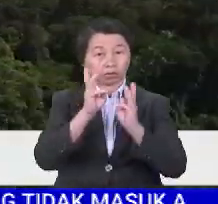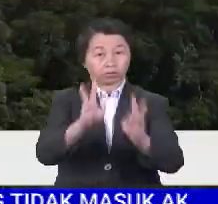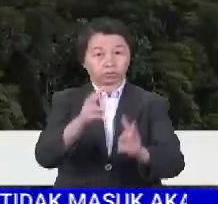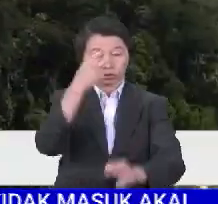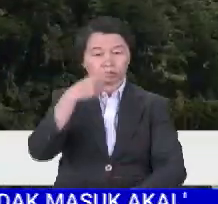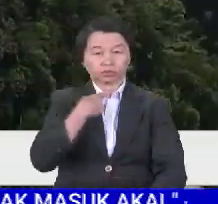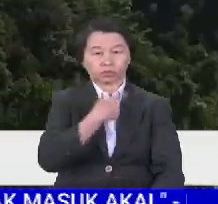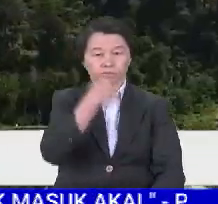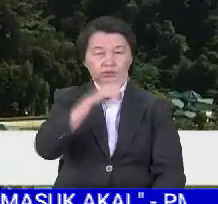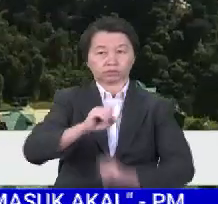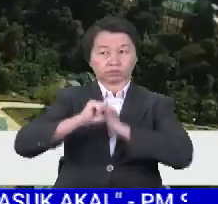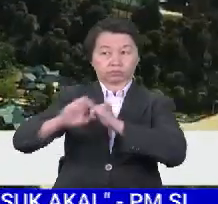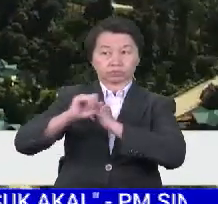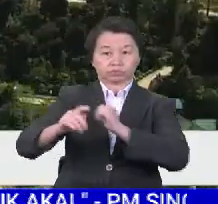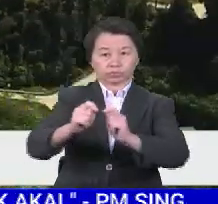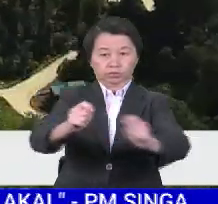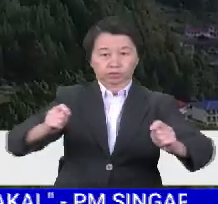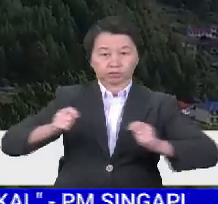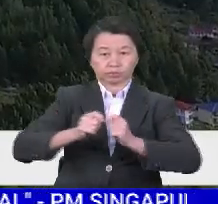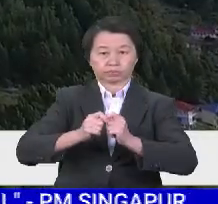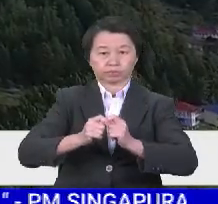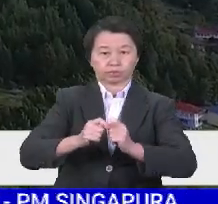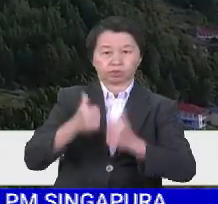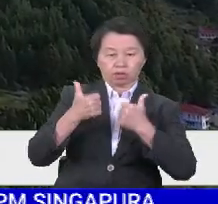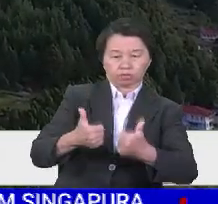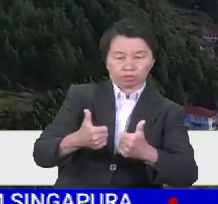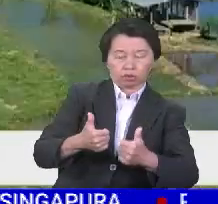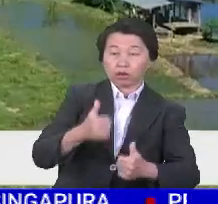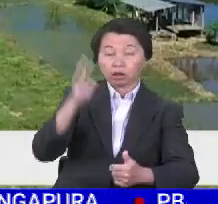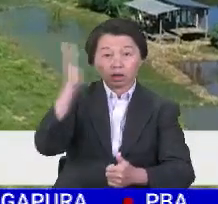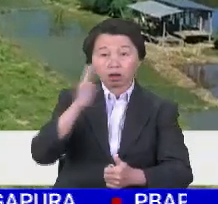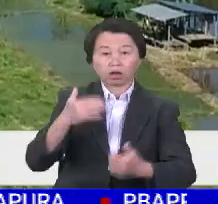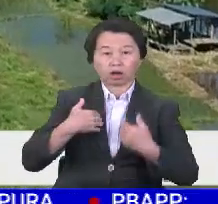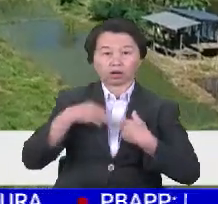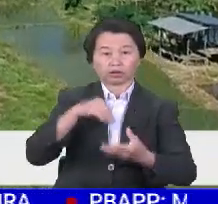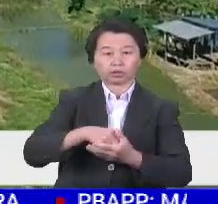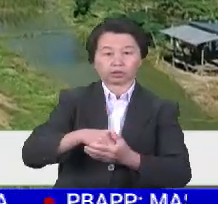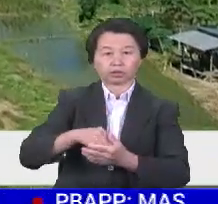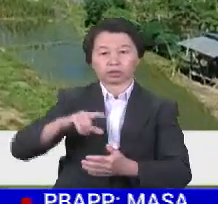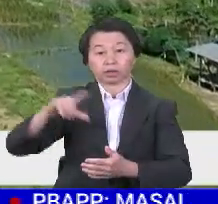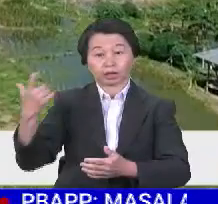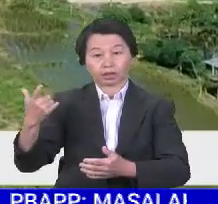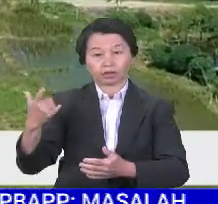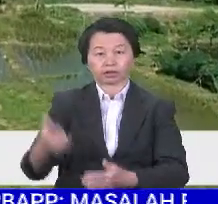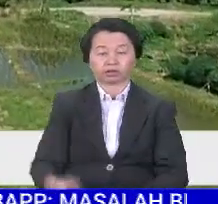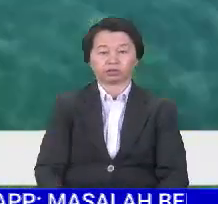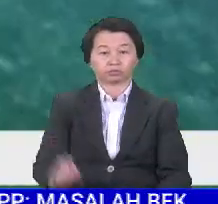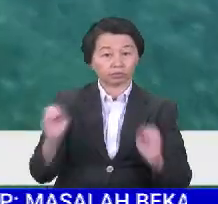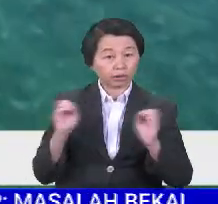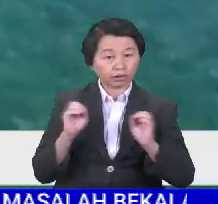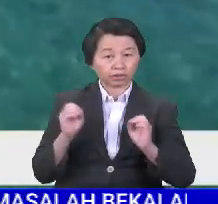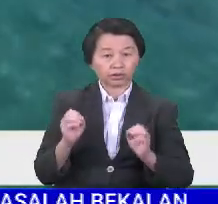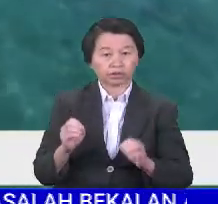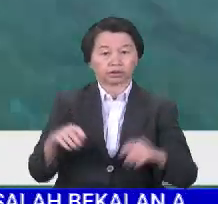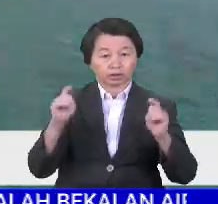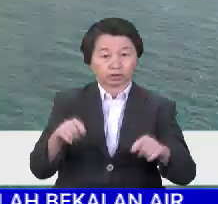us to promote tempat-tempat menarik yang tidak terdapat uniklah di tempat lain. And